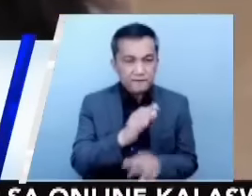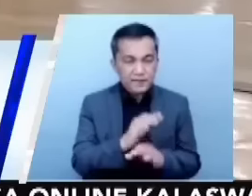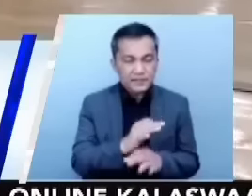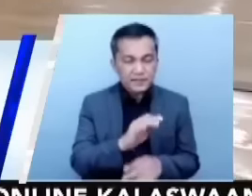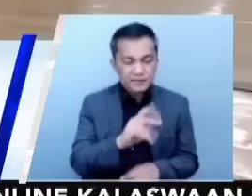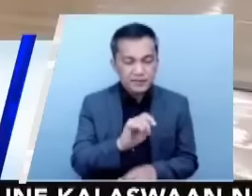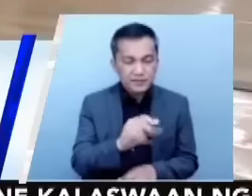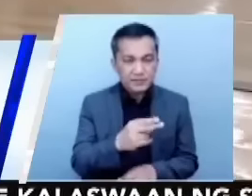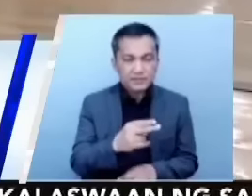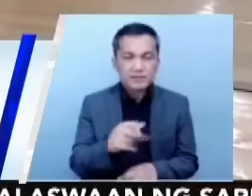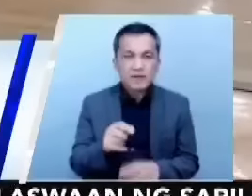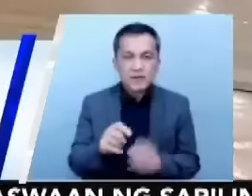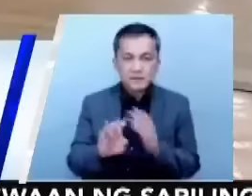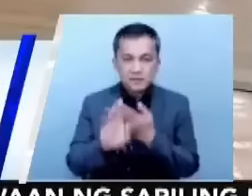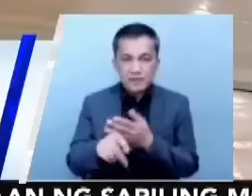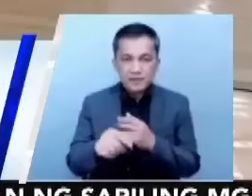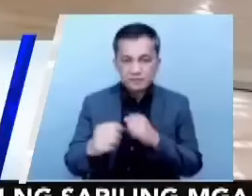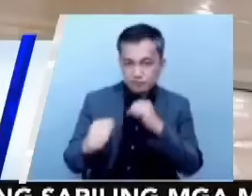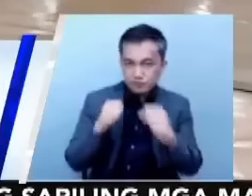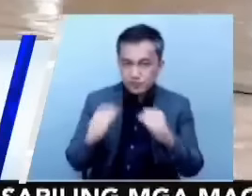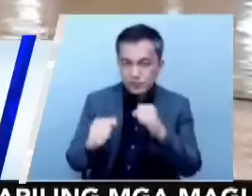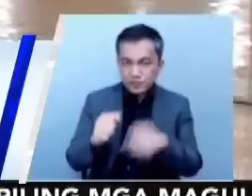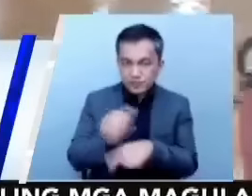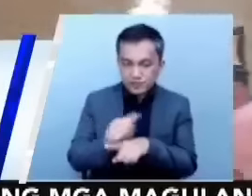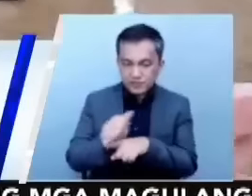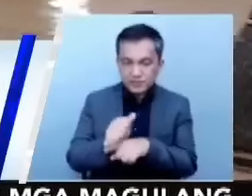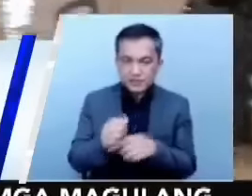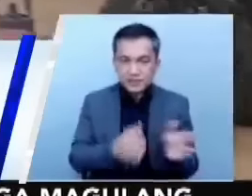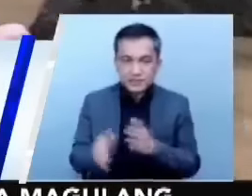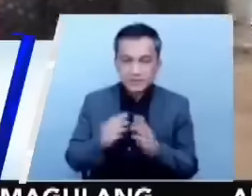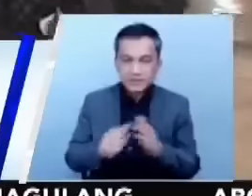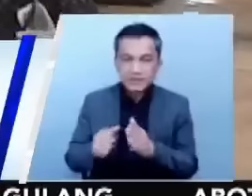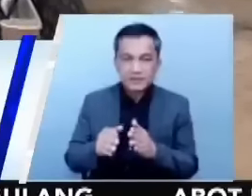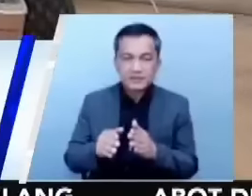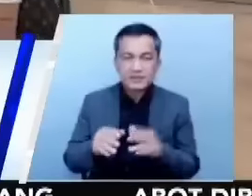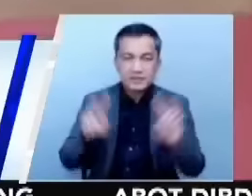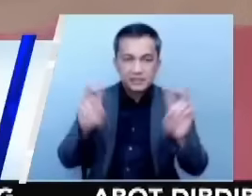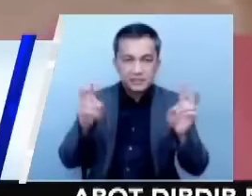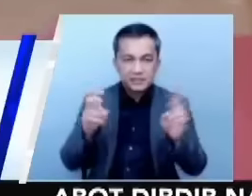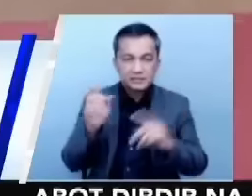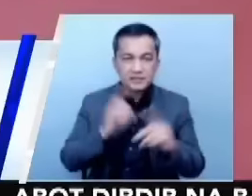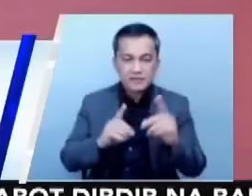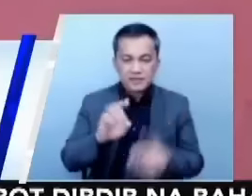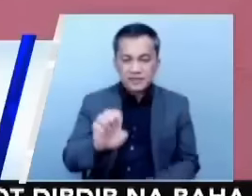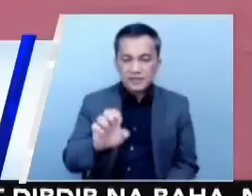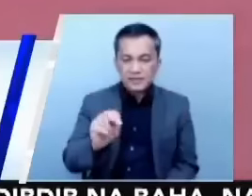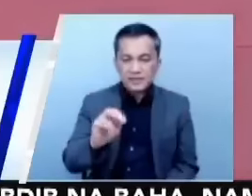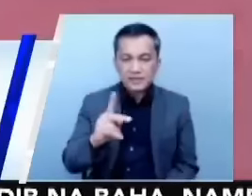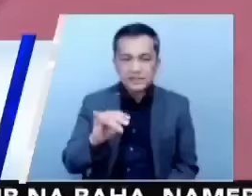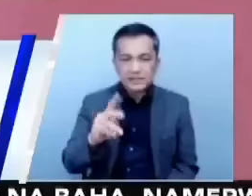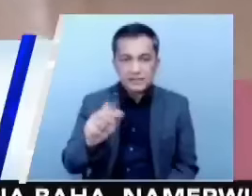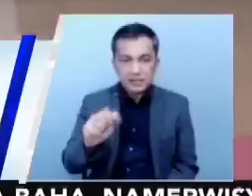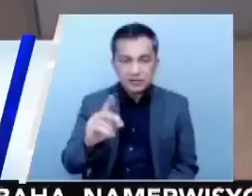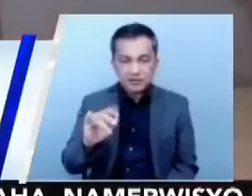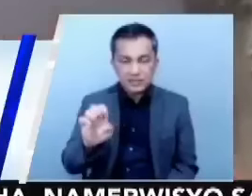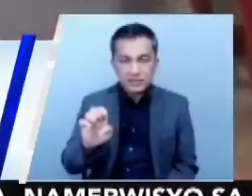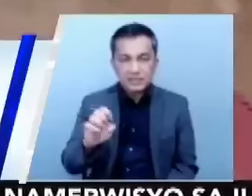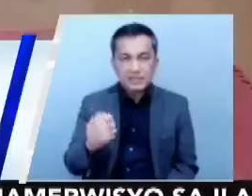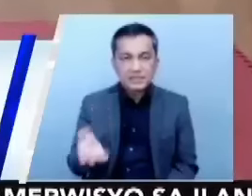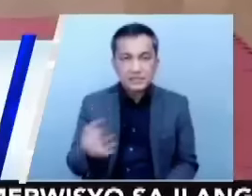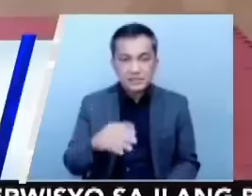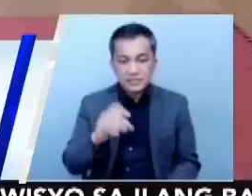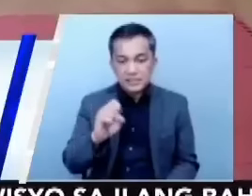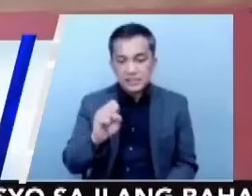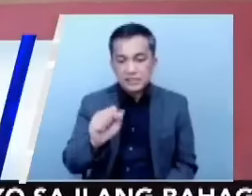paghahanda sa upcoming Kapuso Epic Series na Encantadia Chronicles Sangre. Last year pa raw nila sinimulan ang iba't